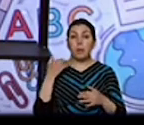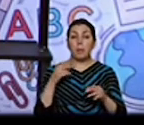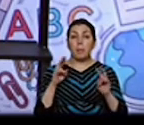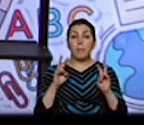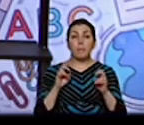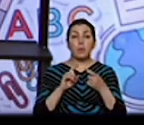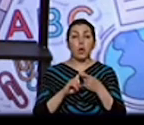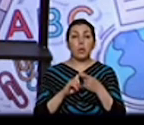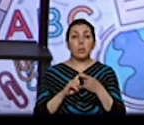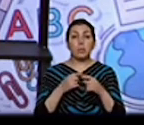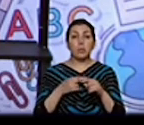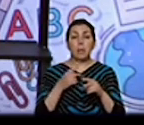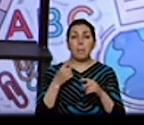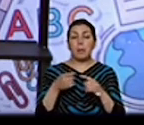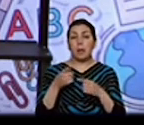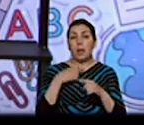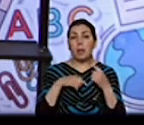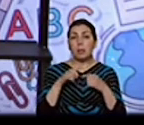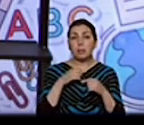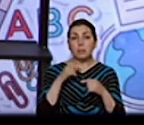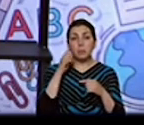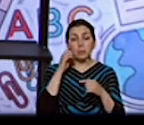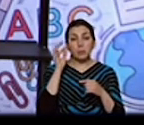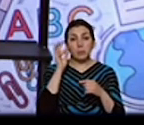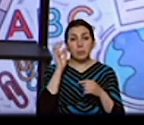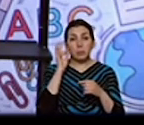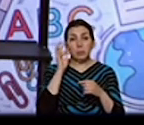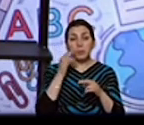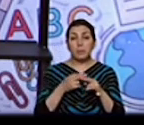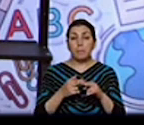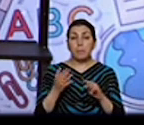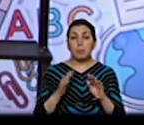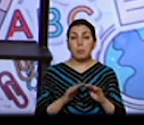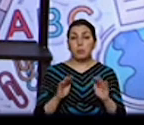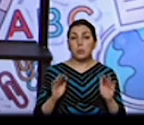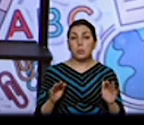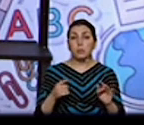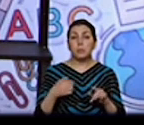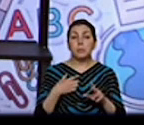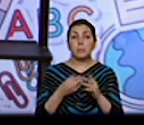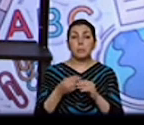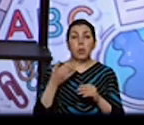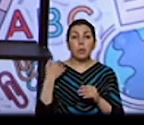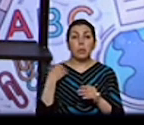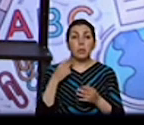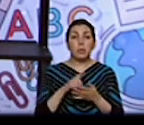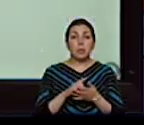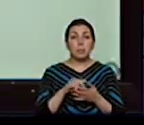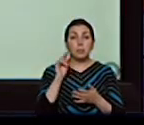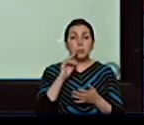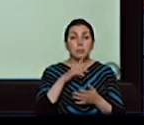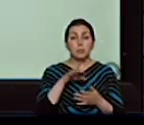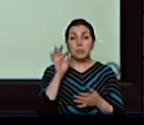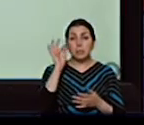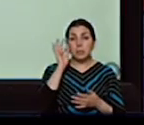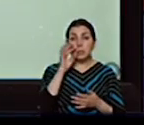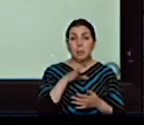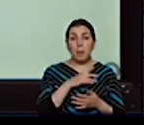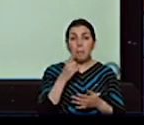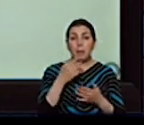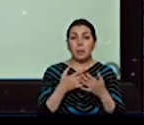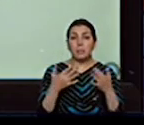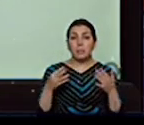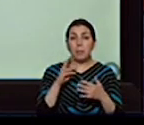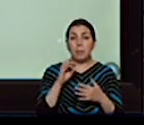mavzuga oid bilimlarimizni bir qayta mustahkamlab olsak. Bolajonlar, sizlar bilan oldingi darsimizda esingizdami?